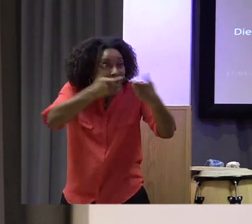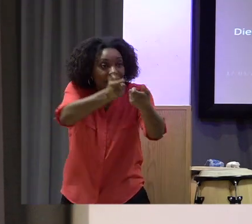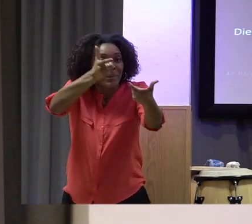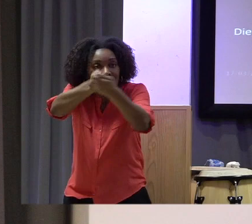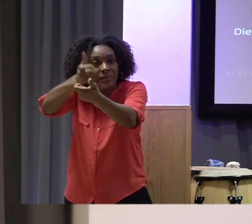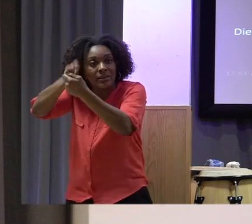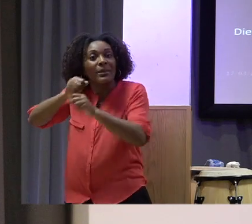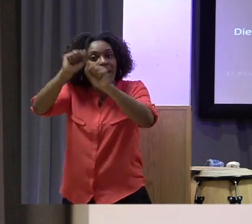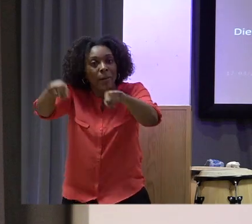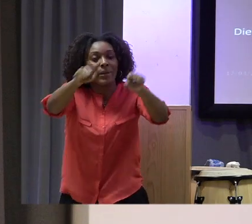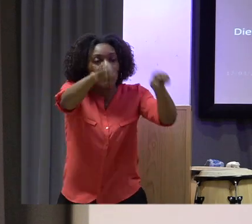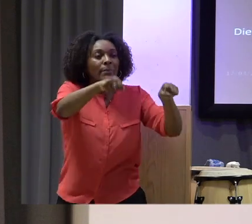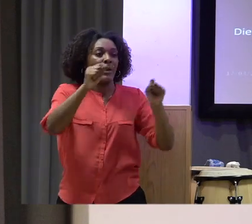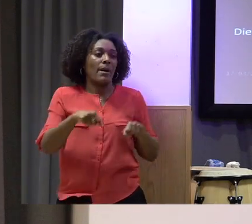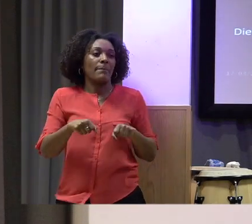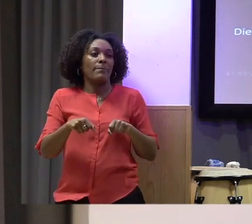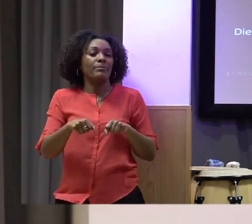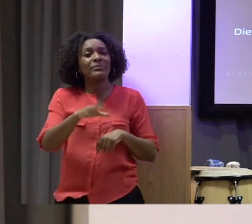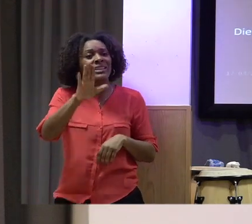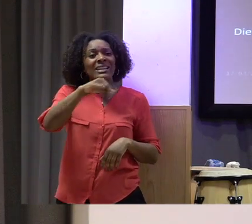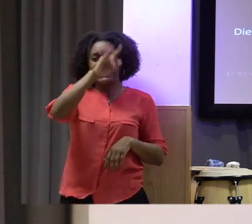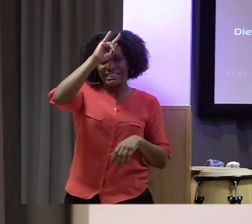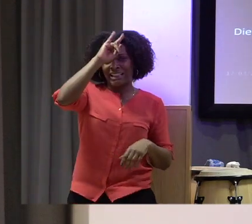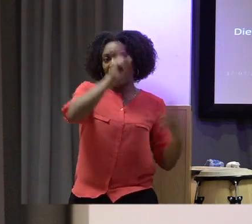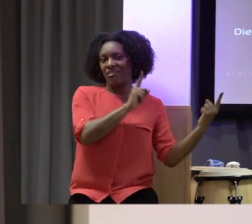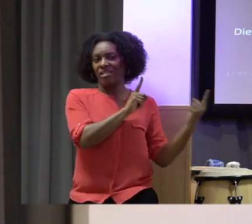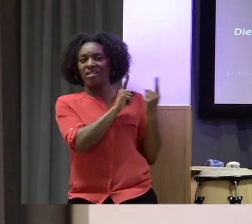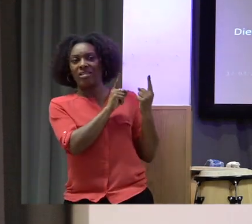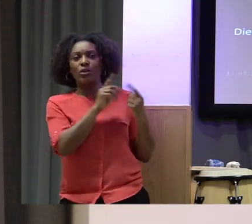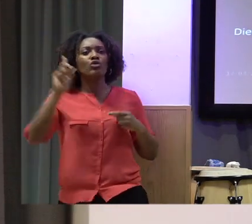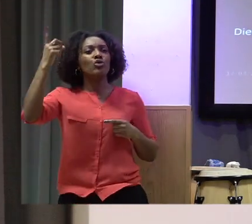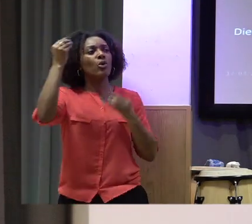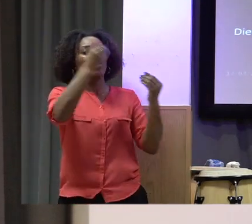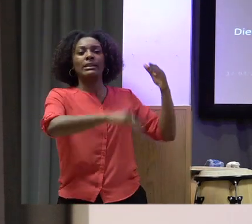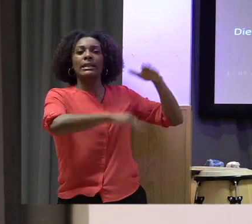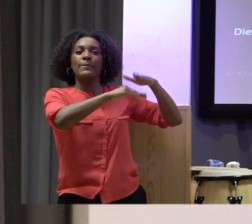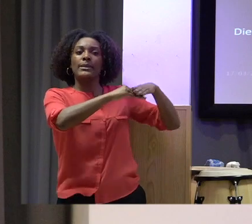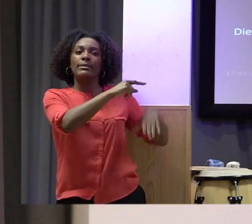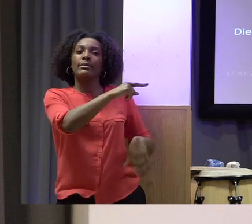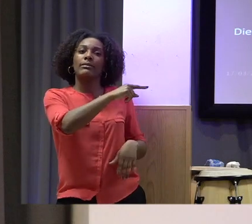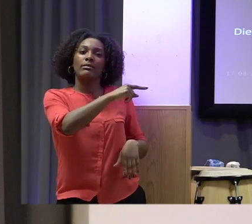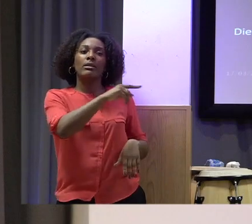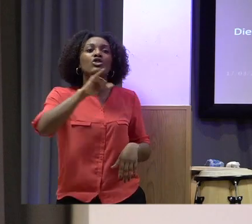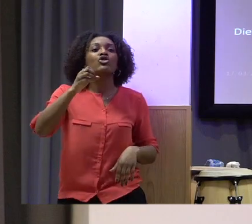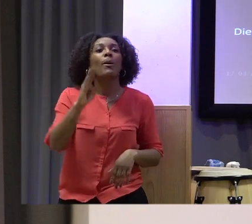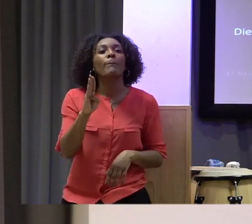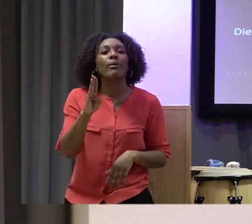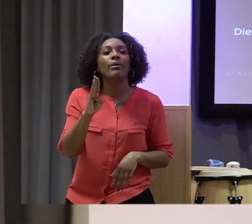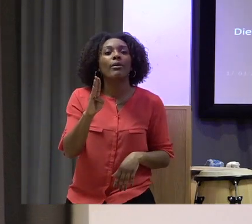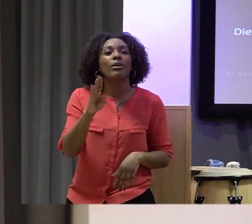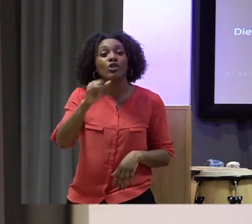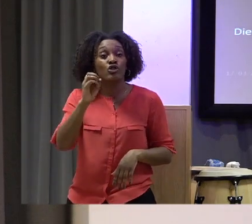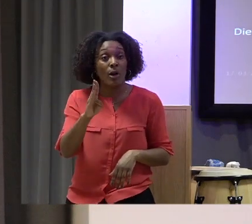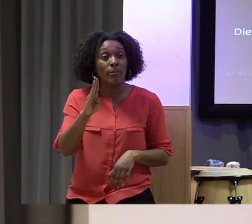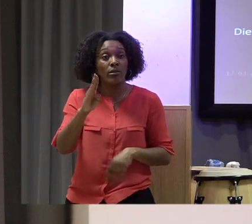L'Éternel dit à Satan, voici tout ce qui lui appartient, je te le livre. Seulement, ne porte pas la